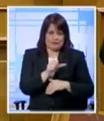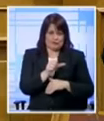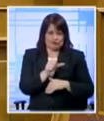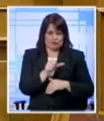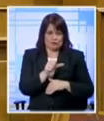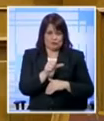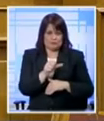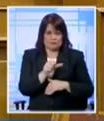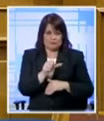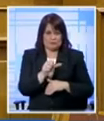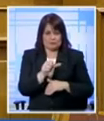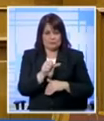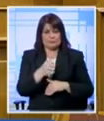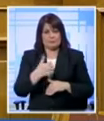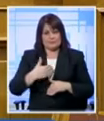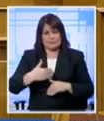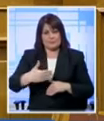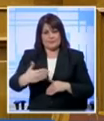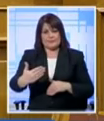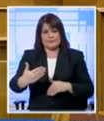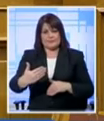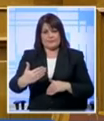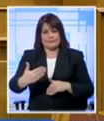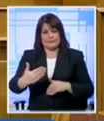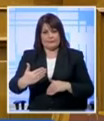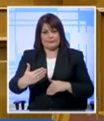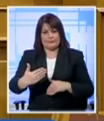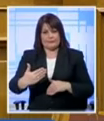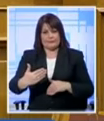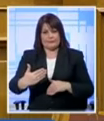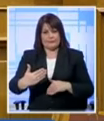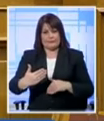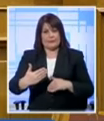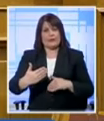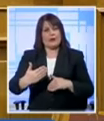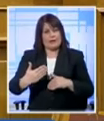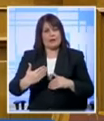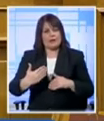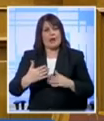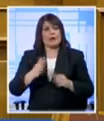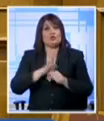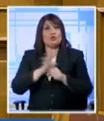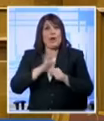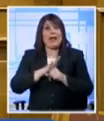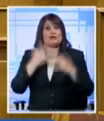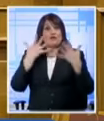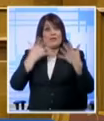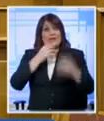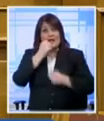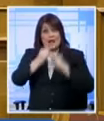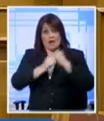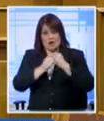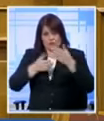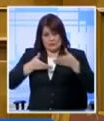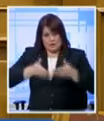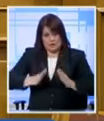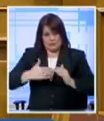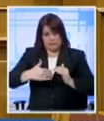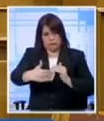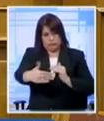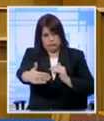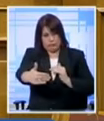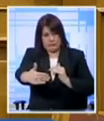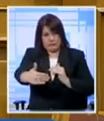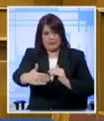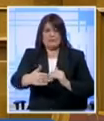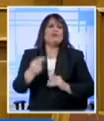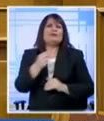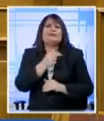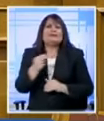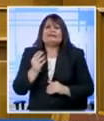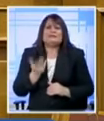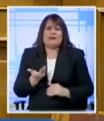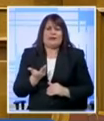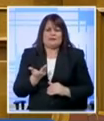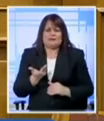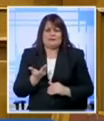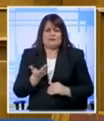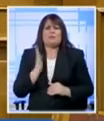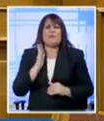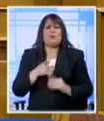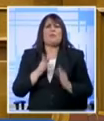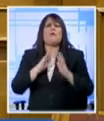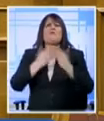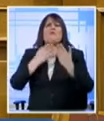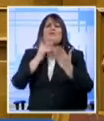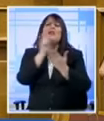τις επόμενες 10 γενιές των Ελλήνων δεν σημαίνει τίποτα. Μπορεί να γράψουμε χιλιάδες